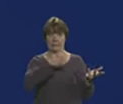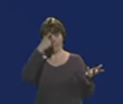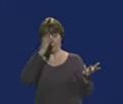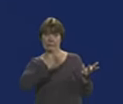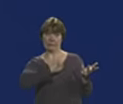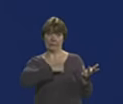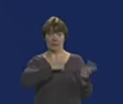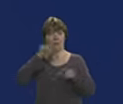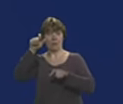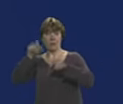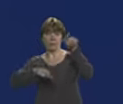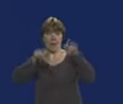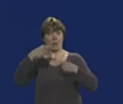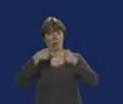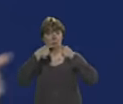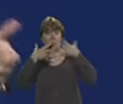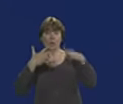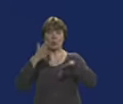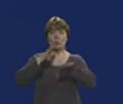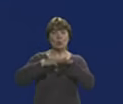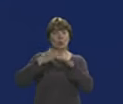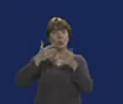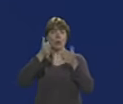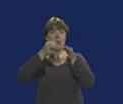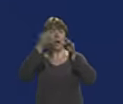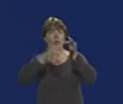pour tous ceux qui ont été tellement déçus par les résultats du premier tour.